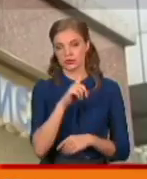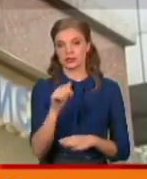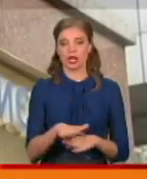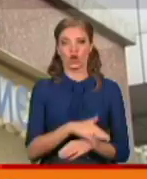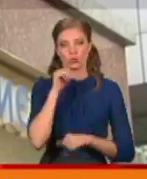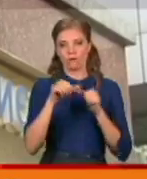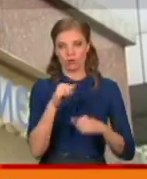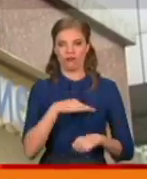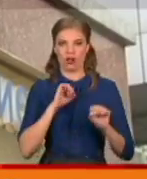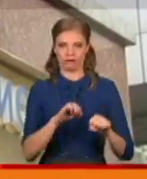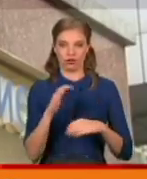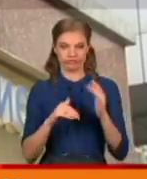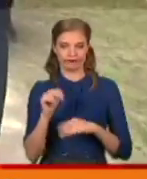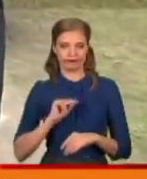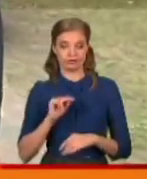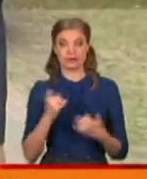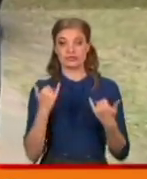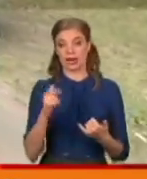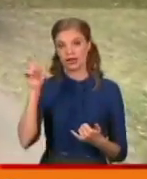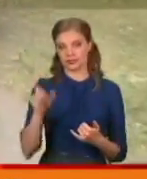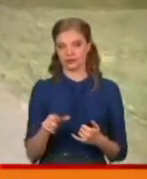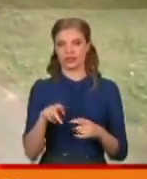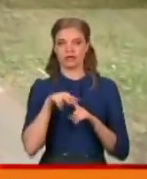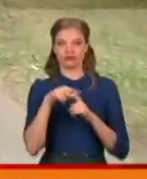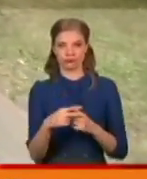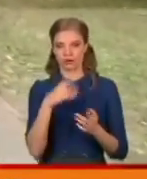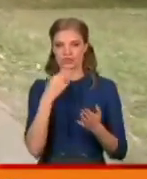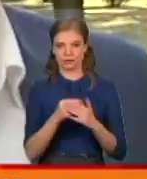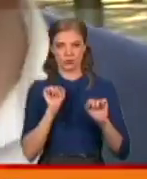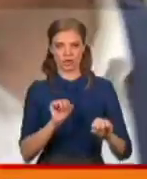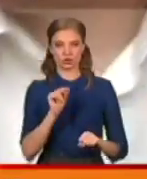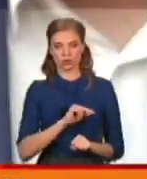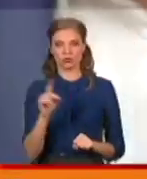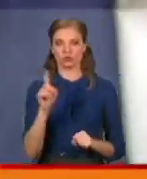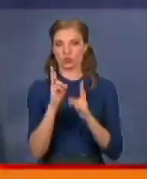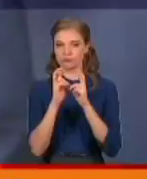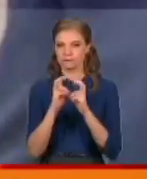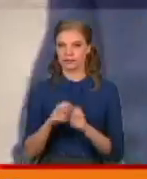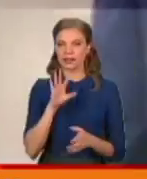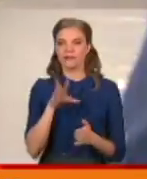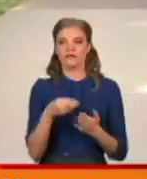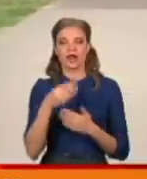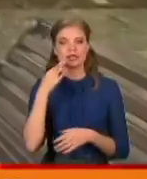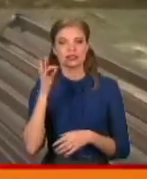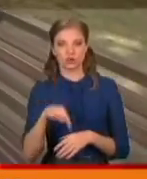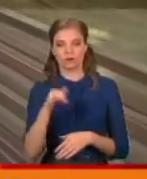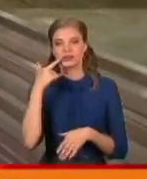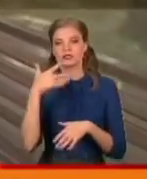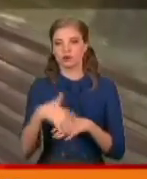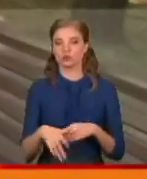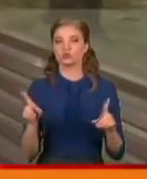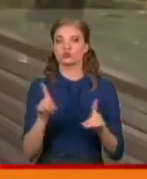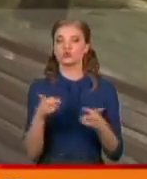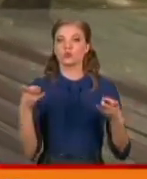довгі роки адвокатської практики. Проте нині він перервав свою правозахисну роботу, аби проаналізувати власний досвід і збагнути,